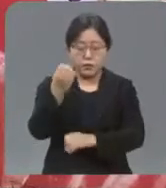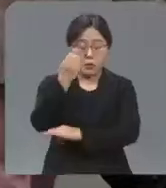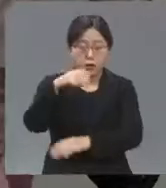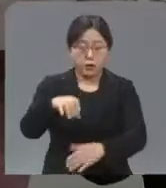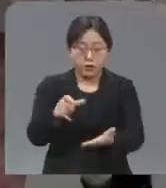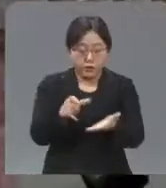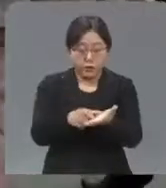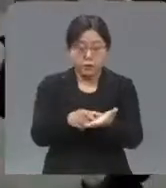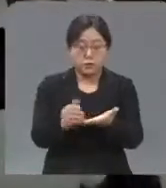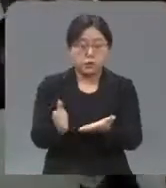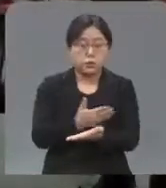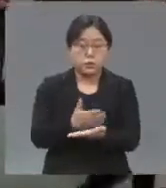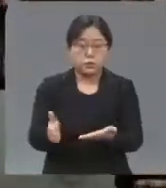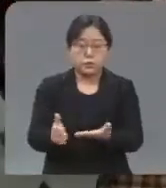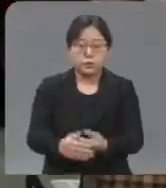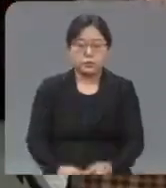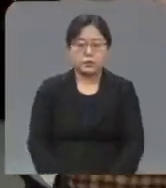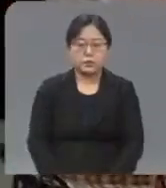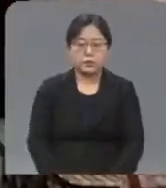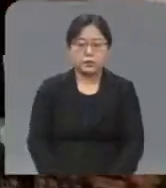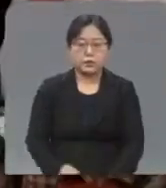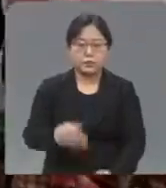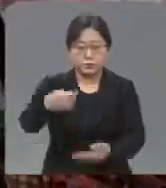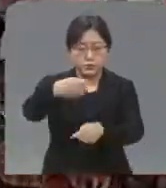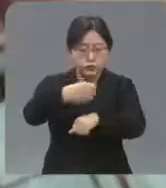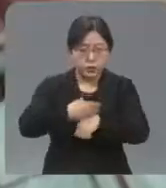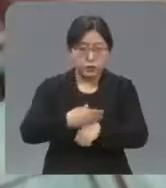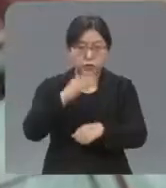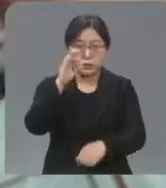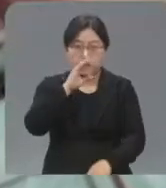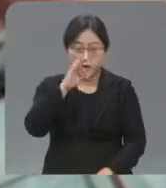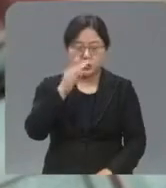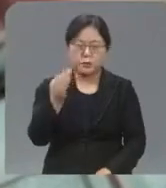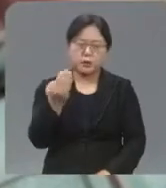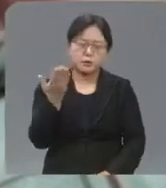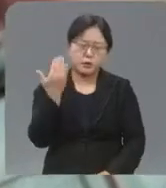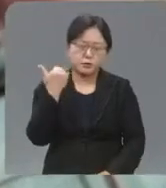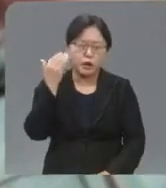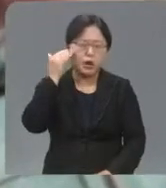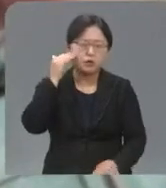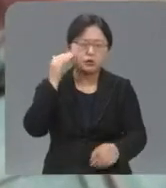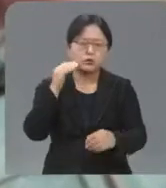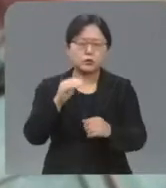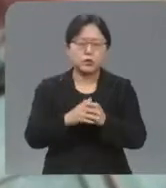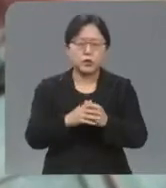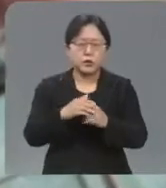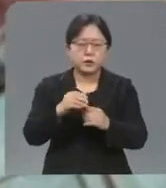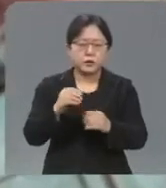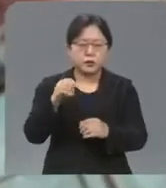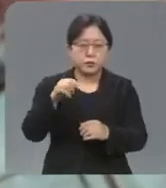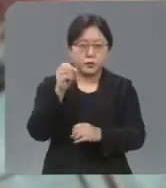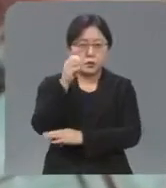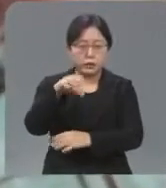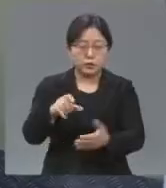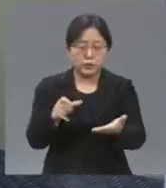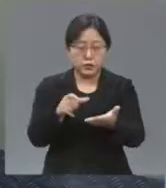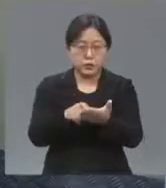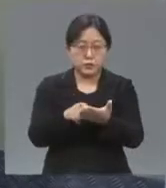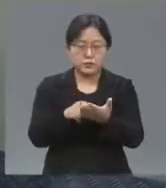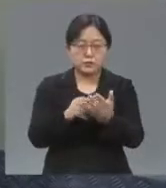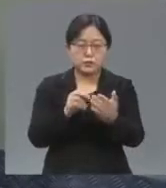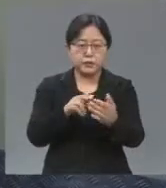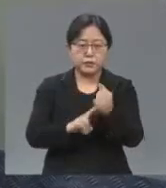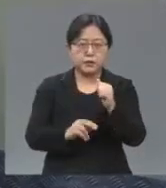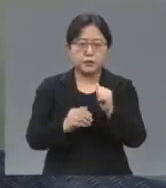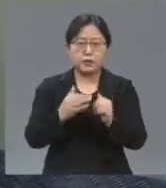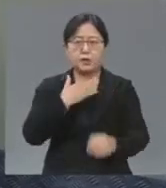표시가 어디에도 없습니다. 수입산 돼지고기를 며칠 전부터 국산으로 판매를 해온 곳입니다. 수입산이 아니라며 발뺌을